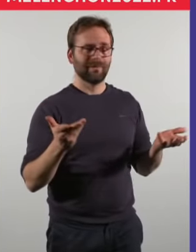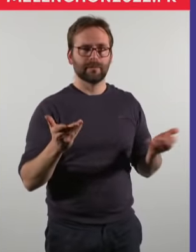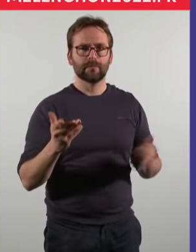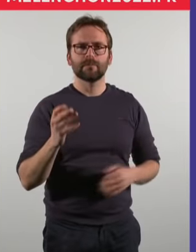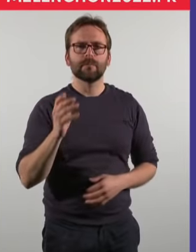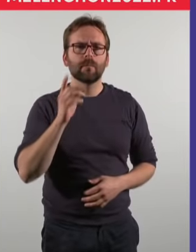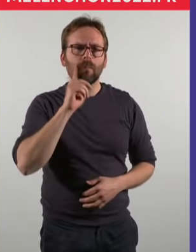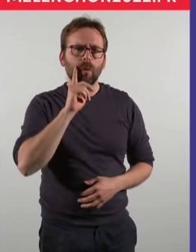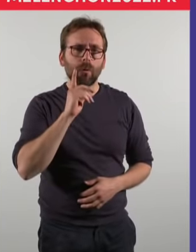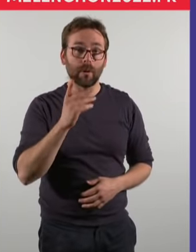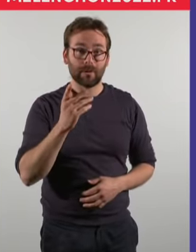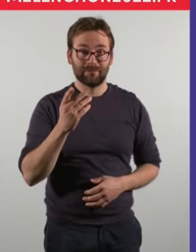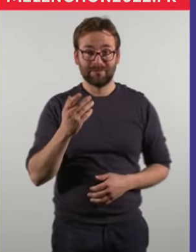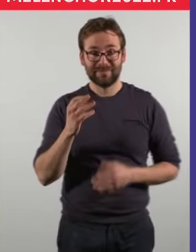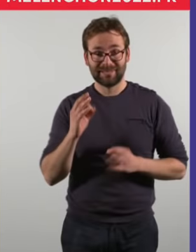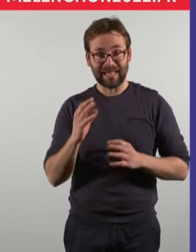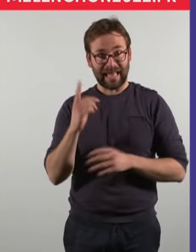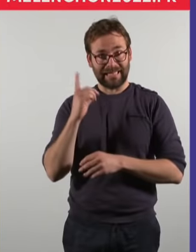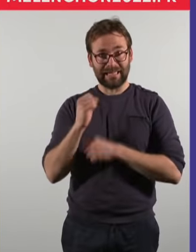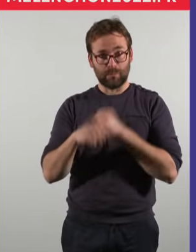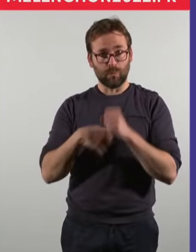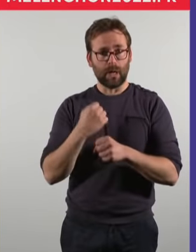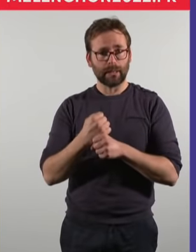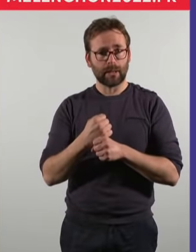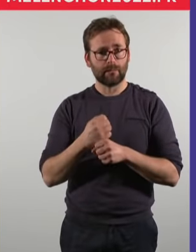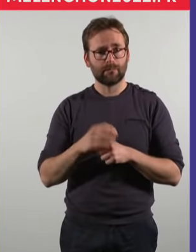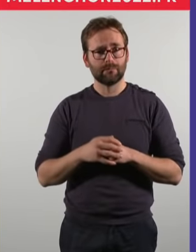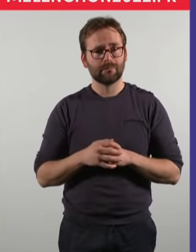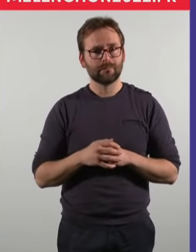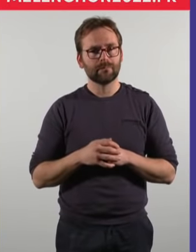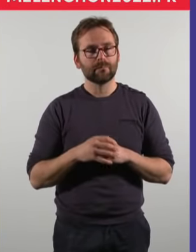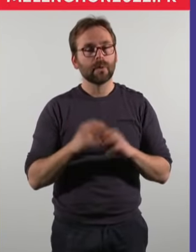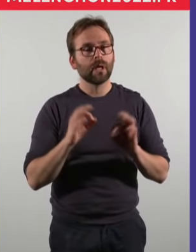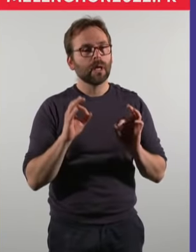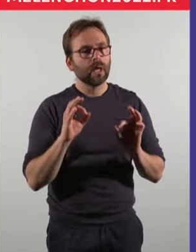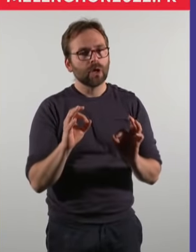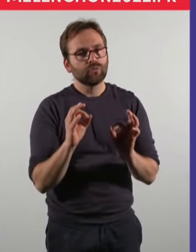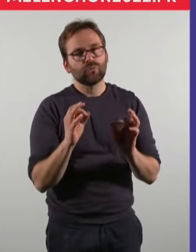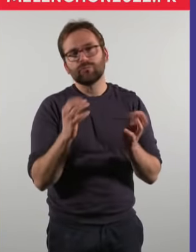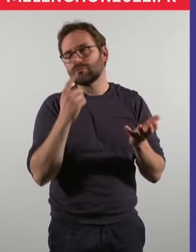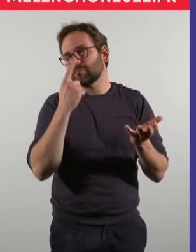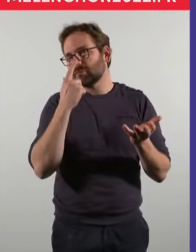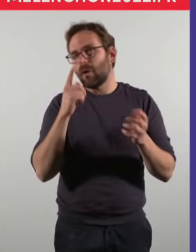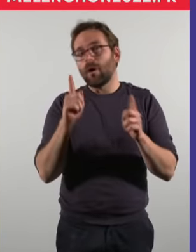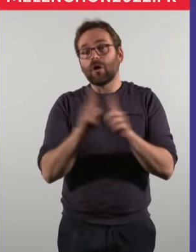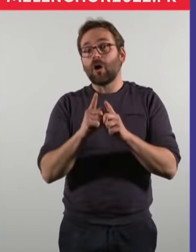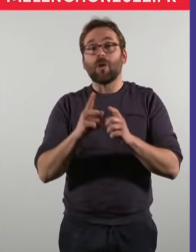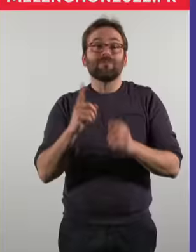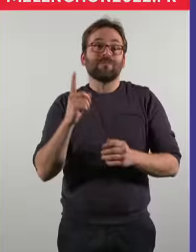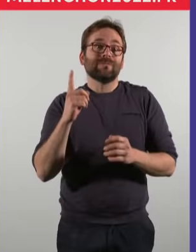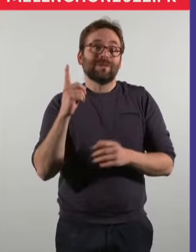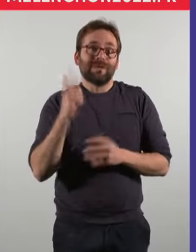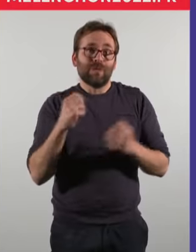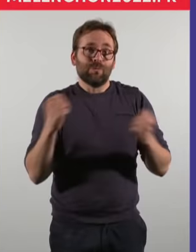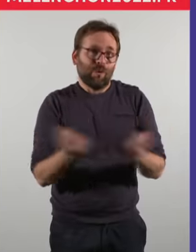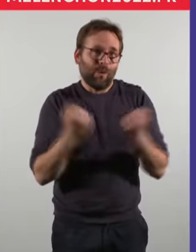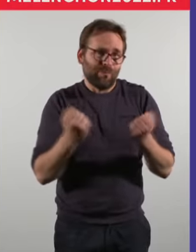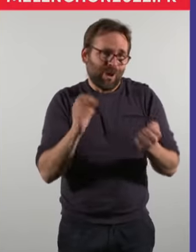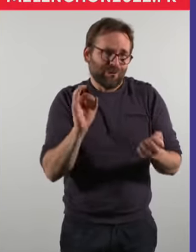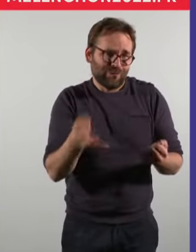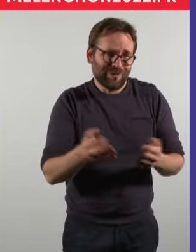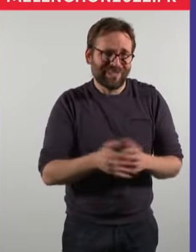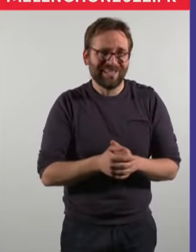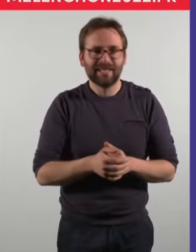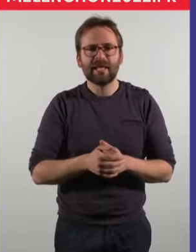que c'est le début de l'année, et c'est en quelque sorte un début de campagne. Il fallait